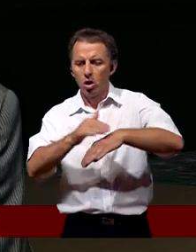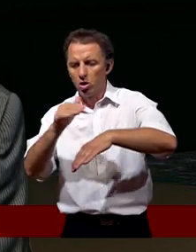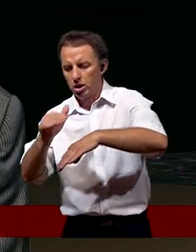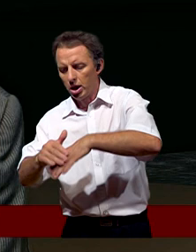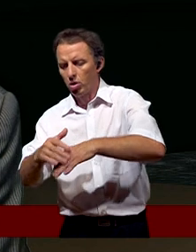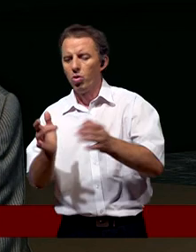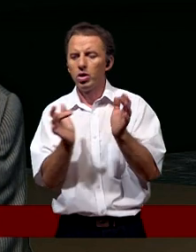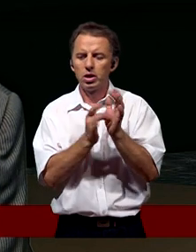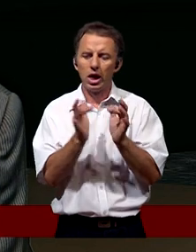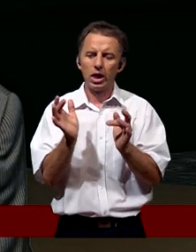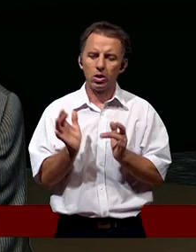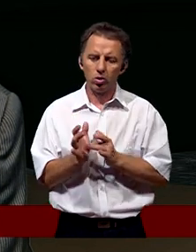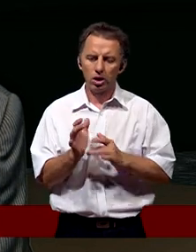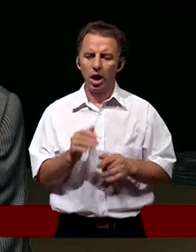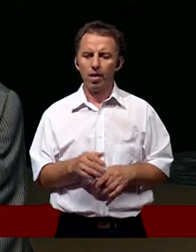dotyku Jezusa,